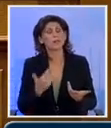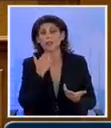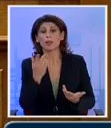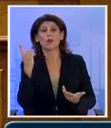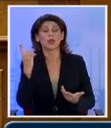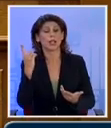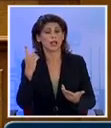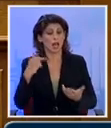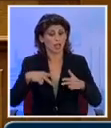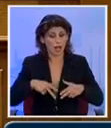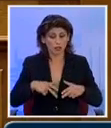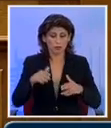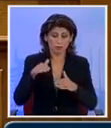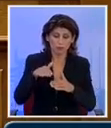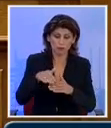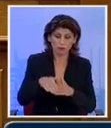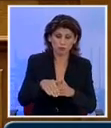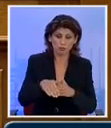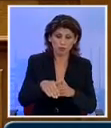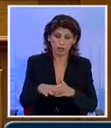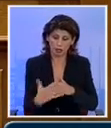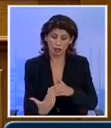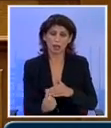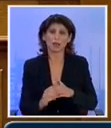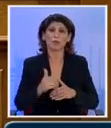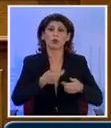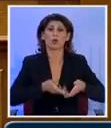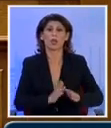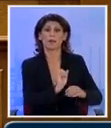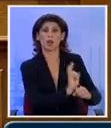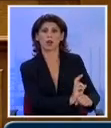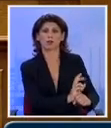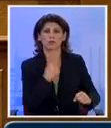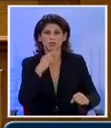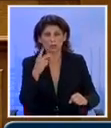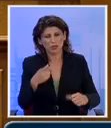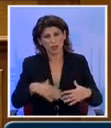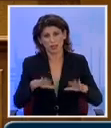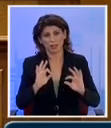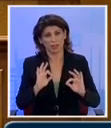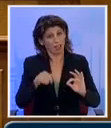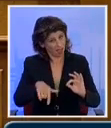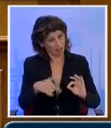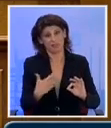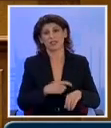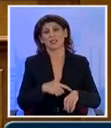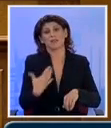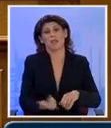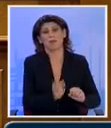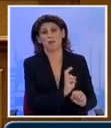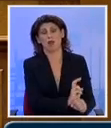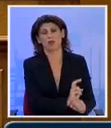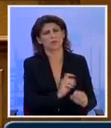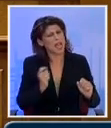χώρα σε ύφεση να βγάλει, είπατε, πρωτογενές πλεώνασμα. Σας απαντώ πρώτα απ' όλα, ήδη βγάζουμε πρωτογενές